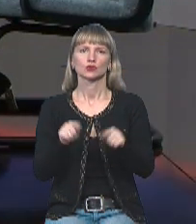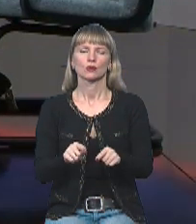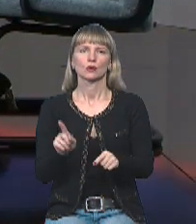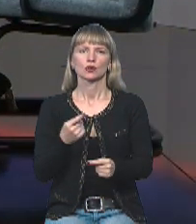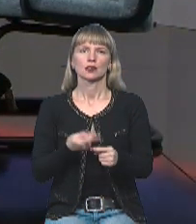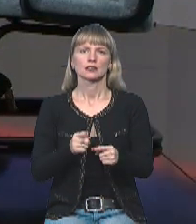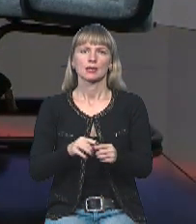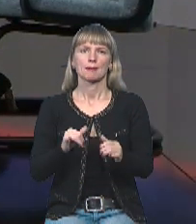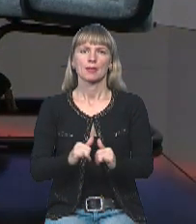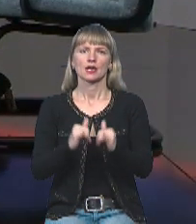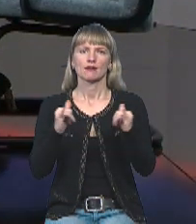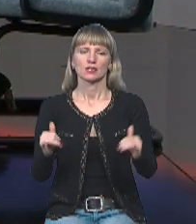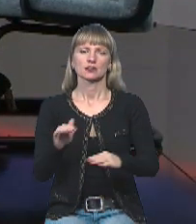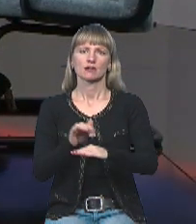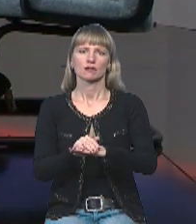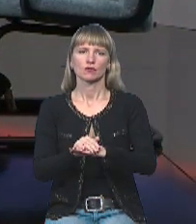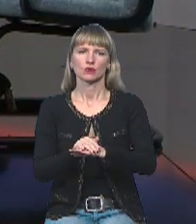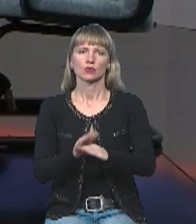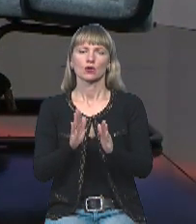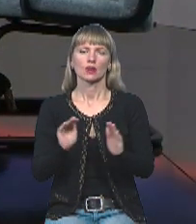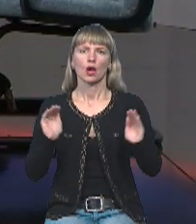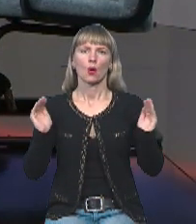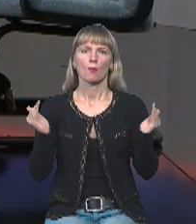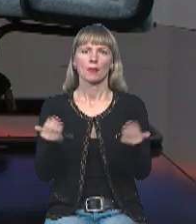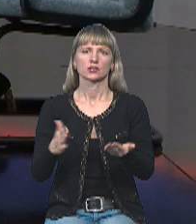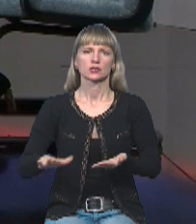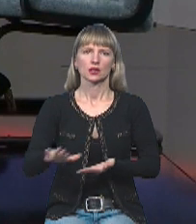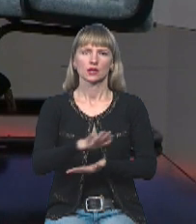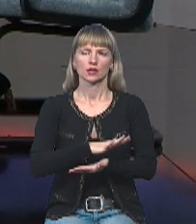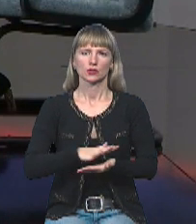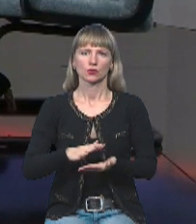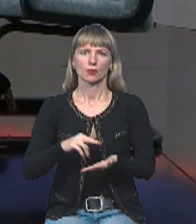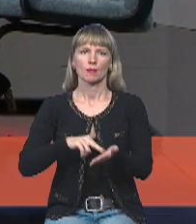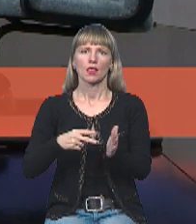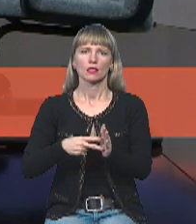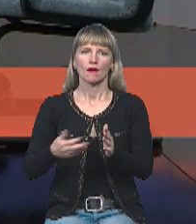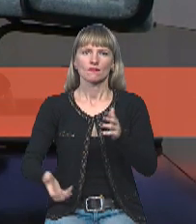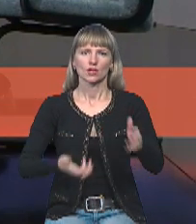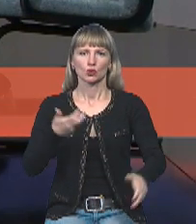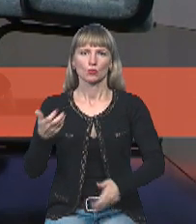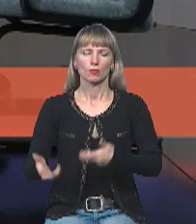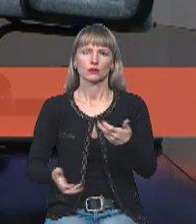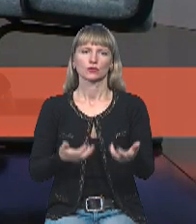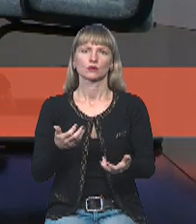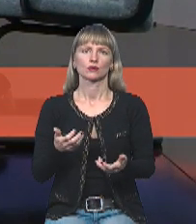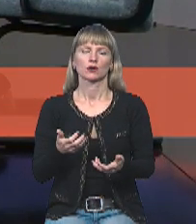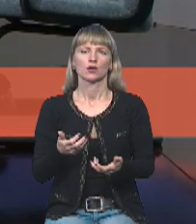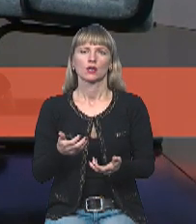що ці перевищення зафіксовані виключно на обмеженій території планованого видобутку. Тобто це